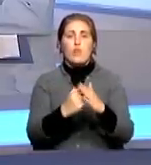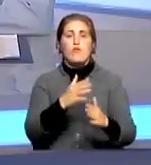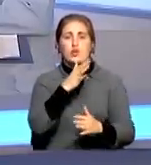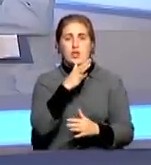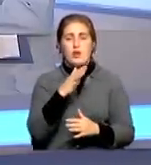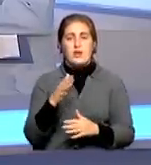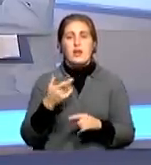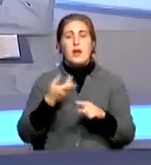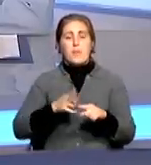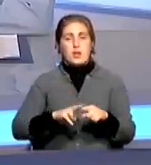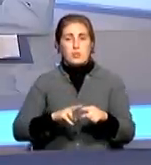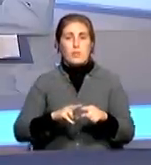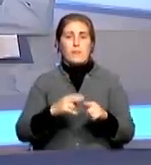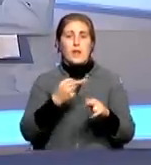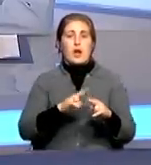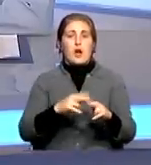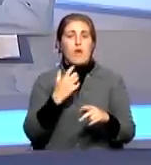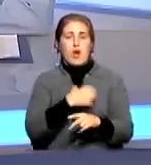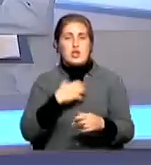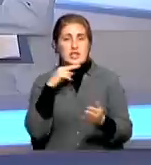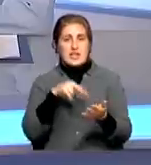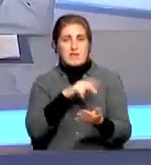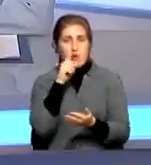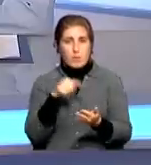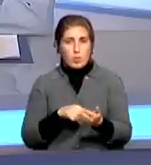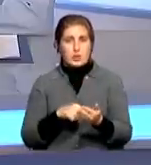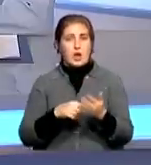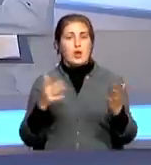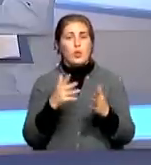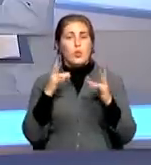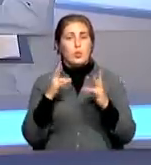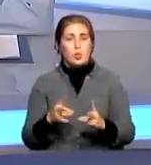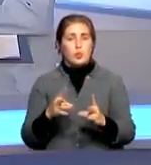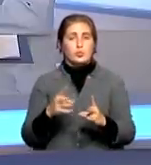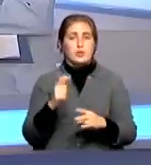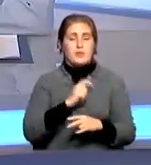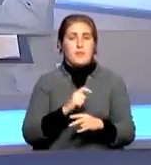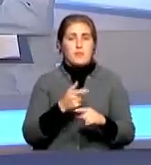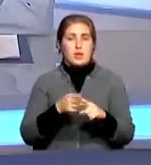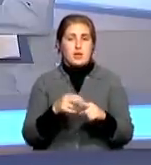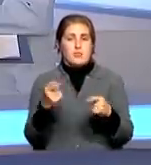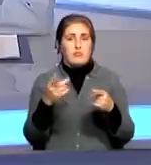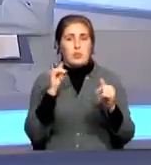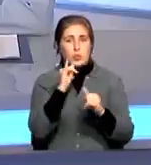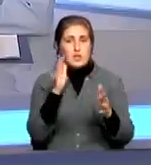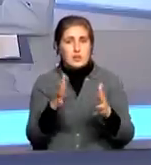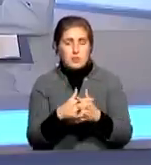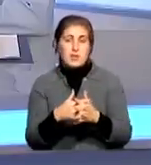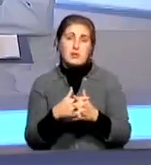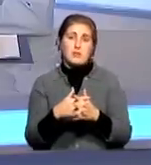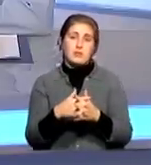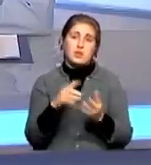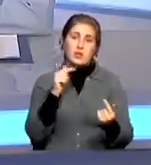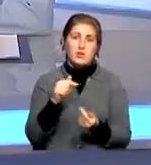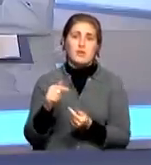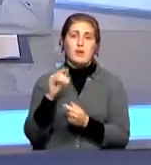Поэтому и остро стоит этот вопрос, с учетом того, какую угрозу несет в себе курительные смеси, соответственно,